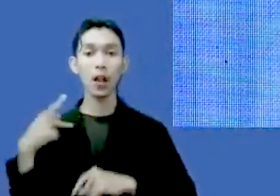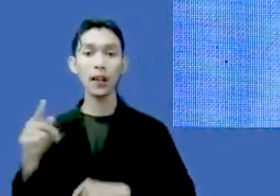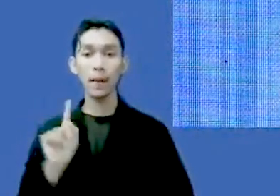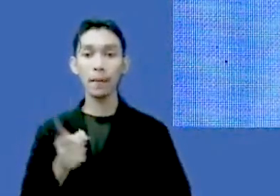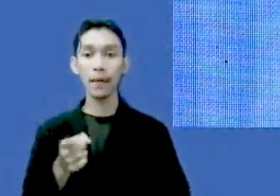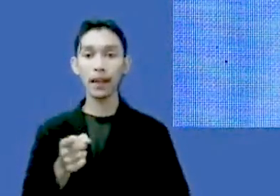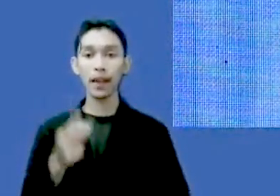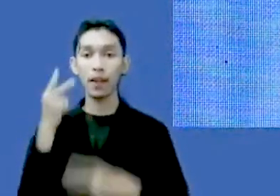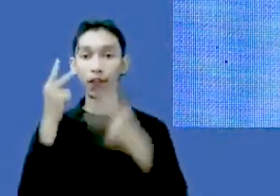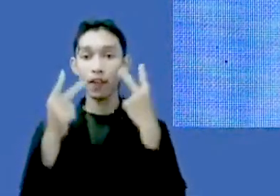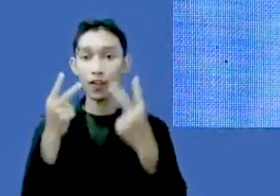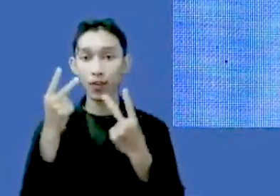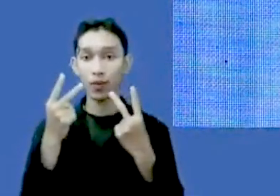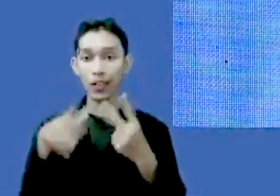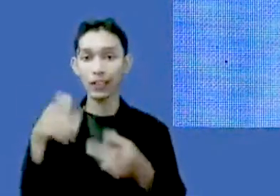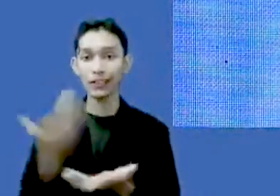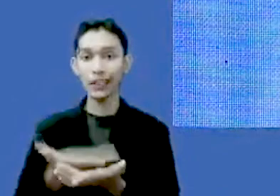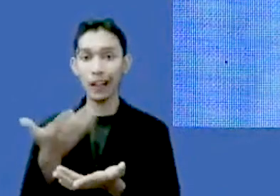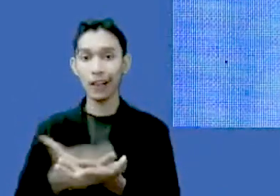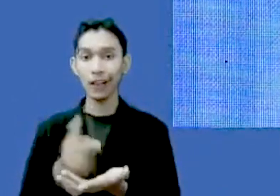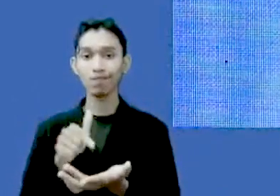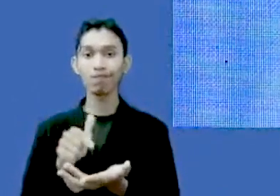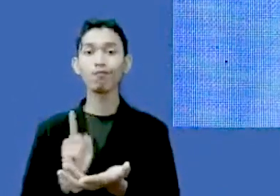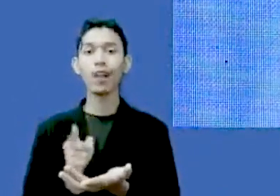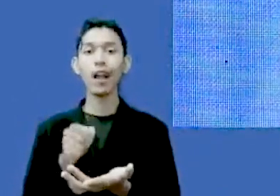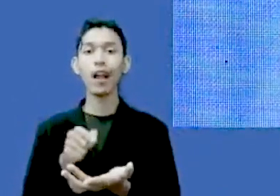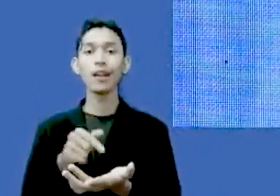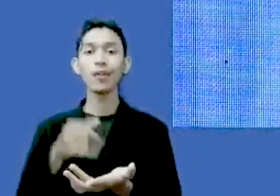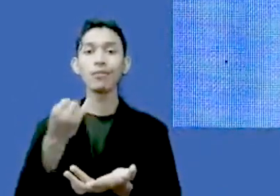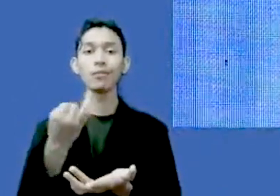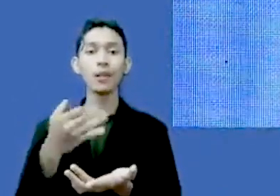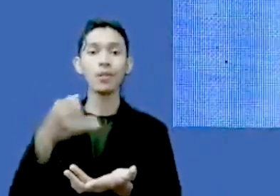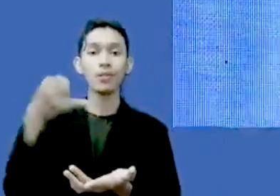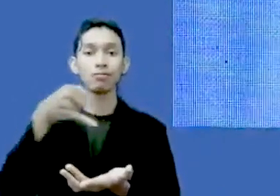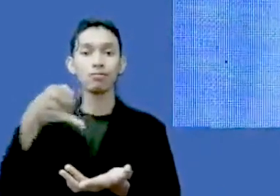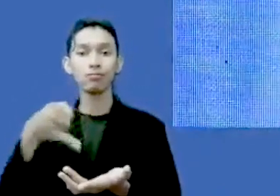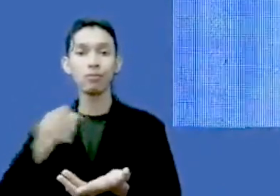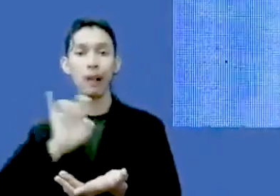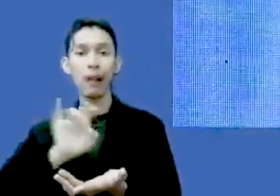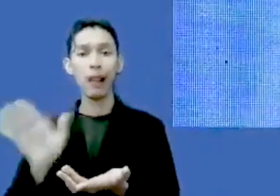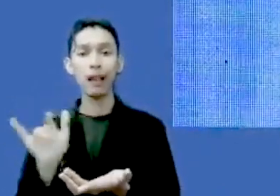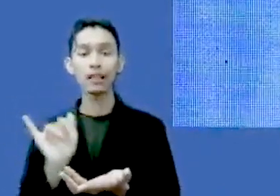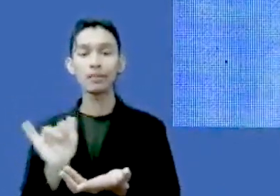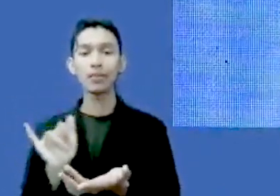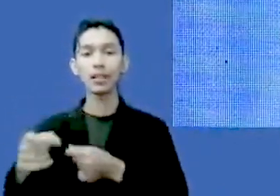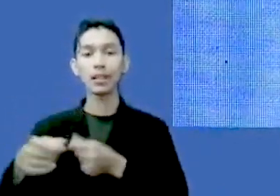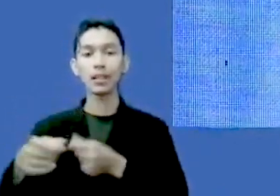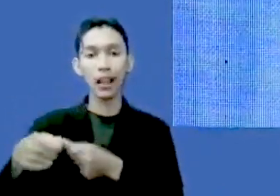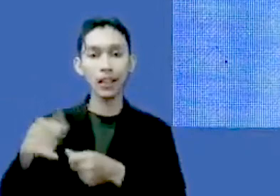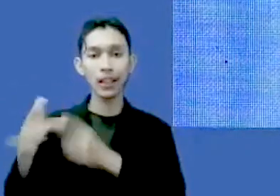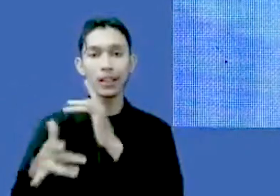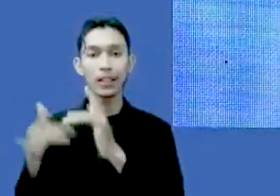virtual reality didalamnya ada komponen-komponen lain Salah satunya transaksi digital